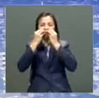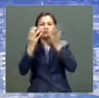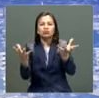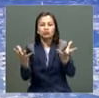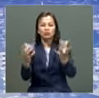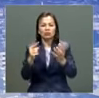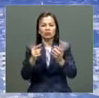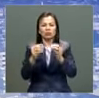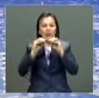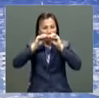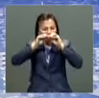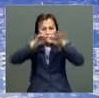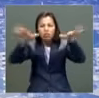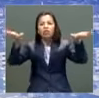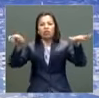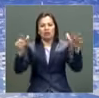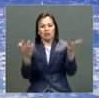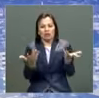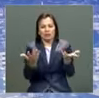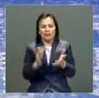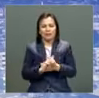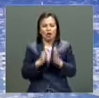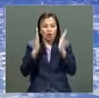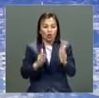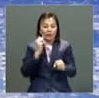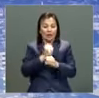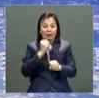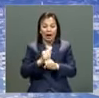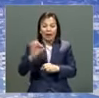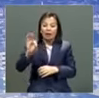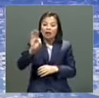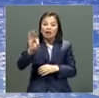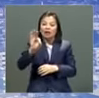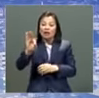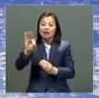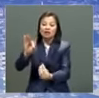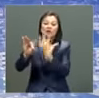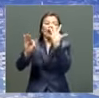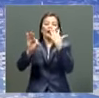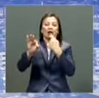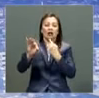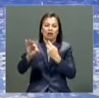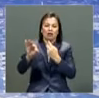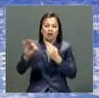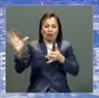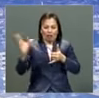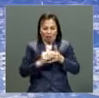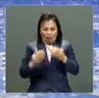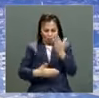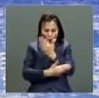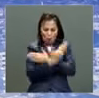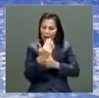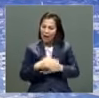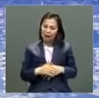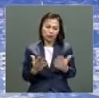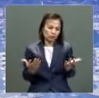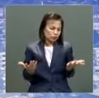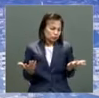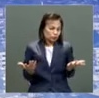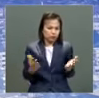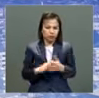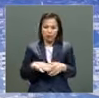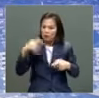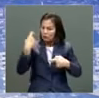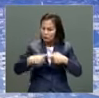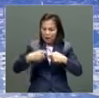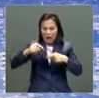าปนเปื้อนแล้วก็ติดคนอื่นๆด้วยเจ้าหน้าที่ก็ติดถ้าสมมติว่าเป็นคนที่ติดเชื้อมามีความเสี่ยงกันหมดตรวจก็ย